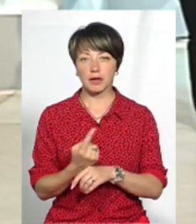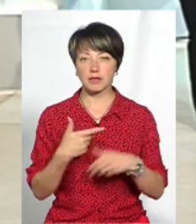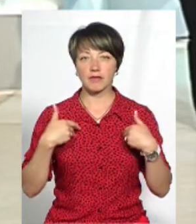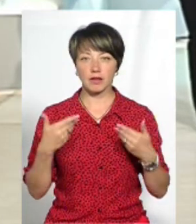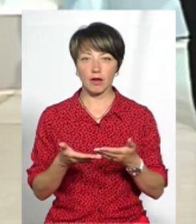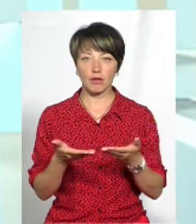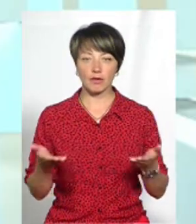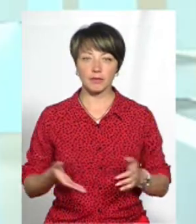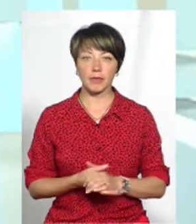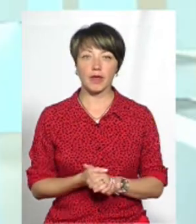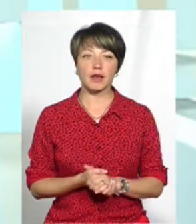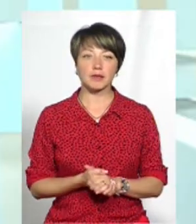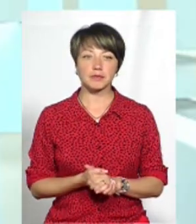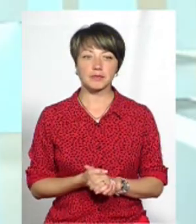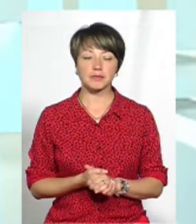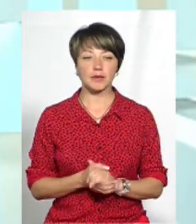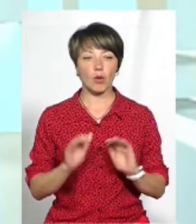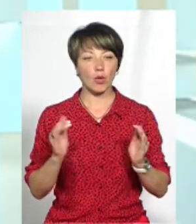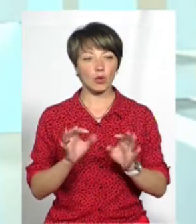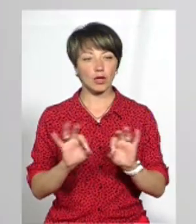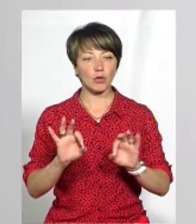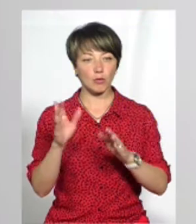дня. Візитівка коротка про вас.